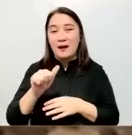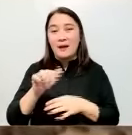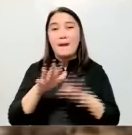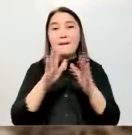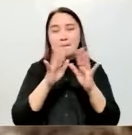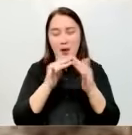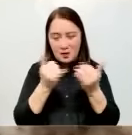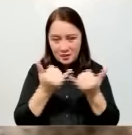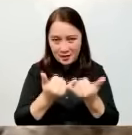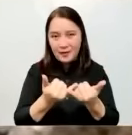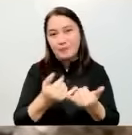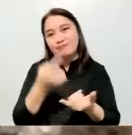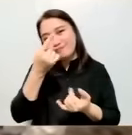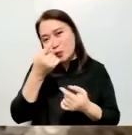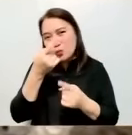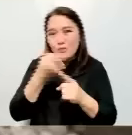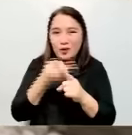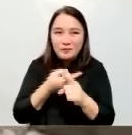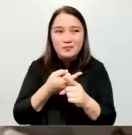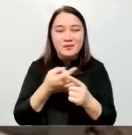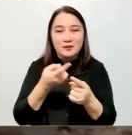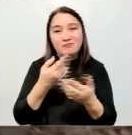bago ma-clear ang lugar.